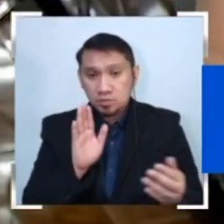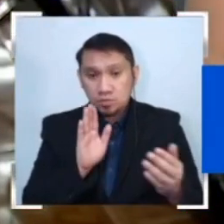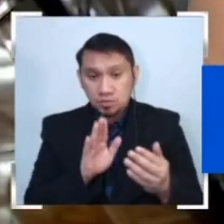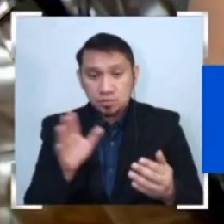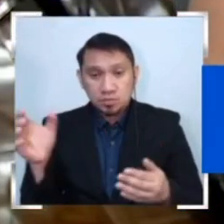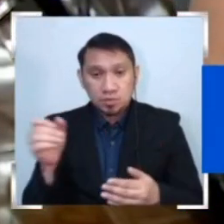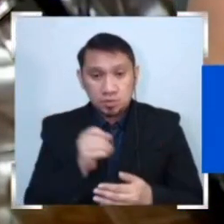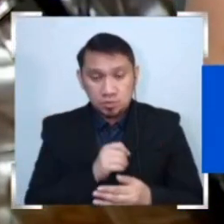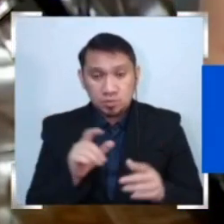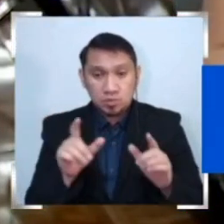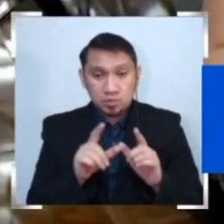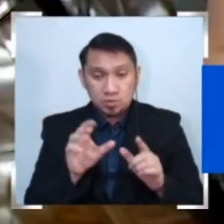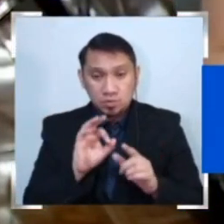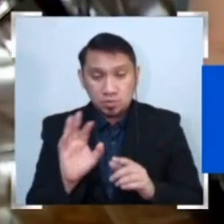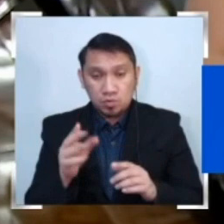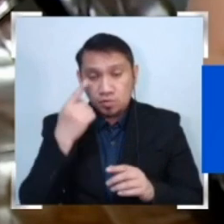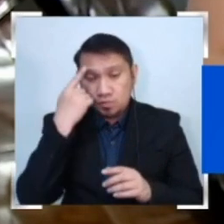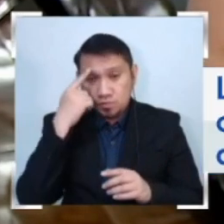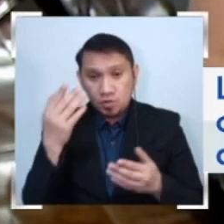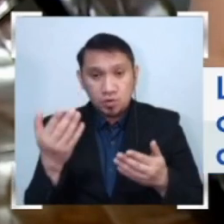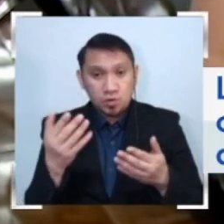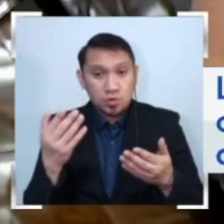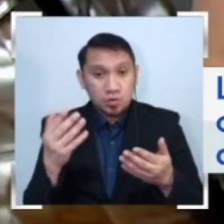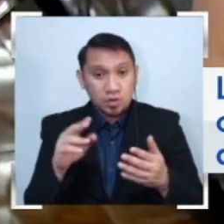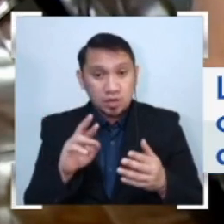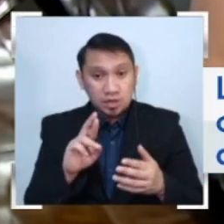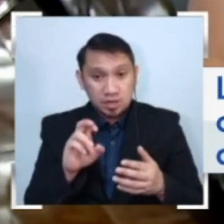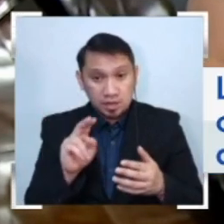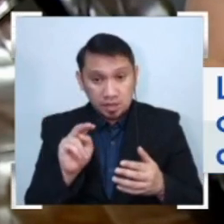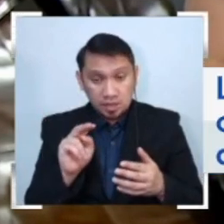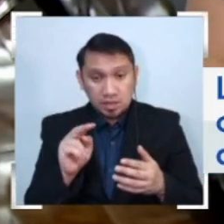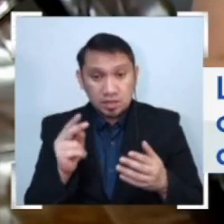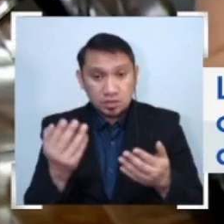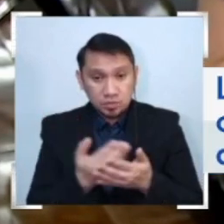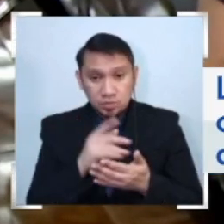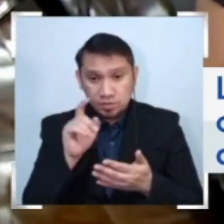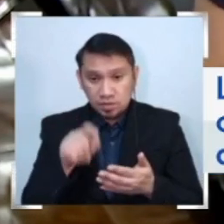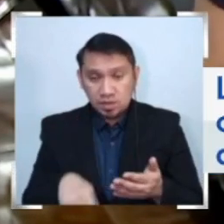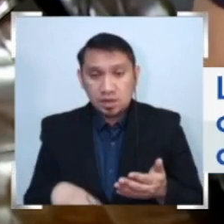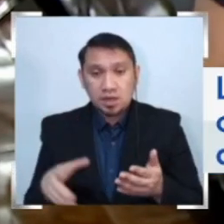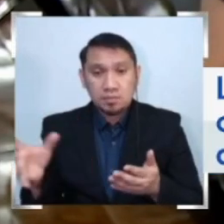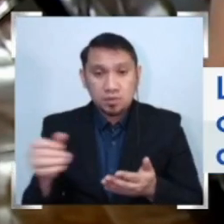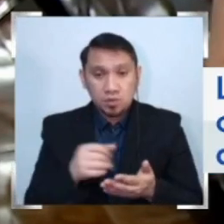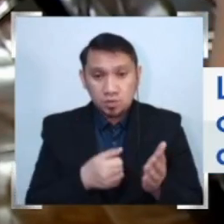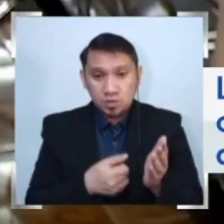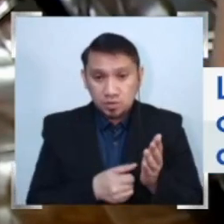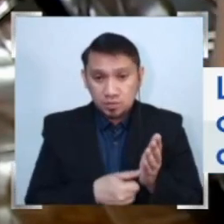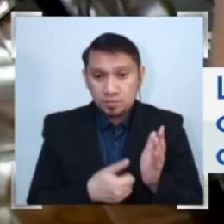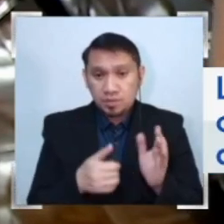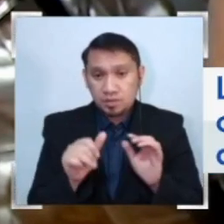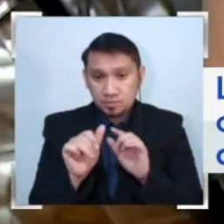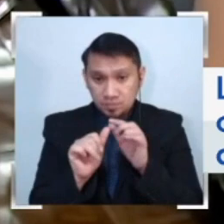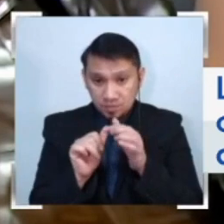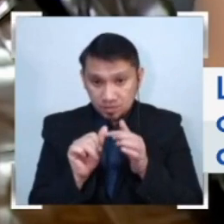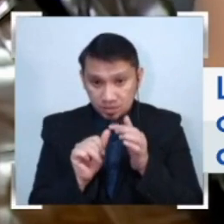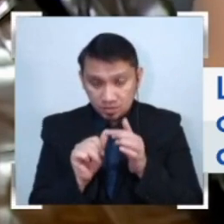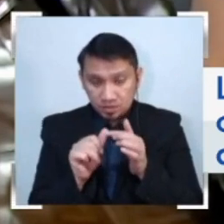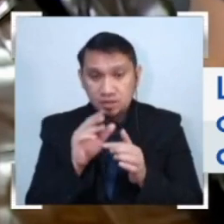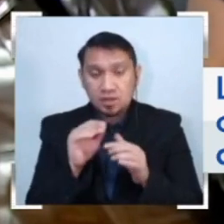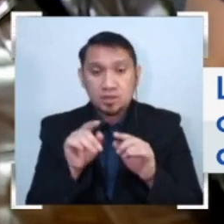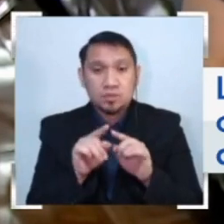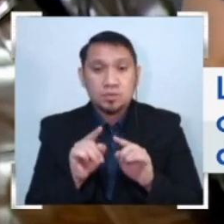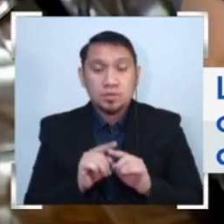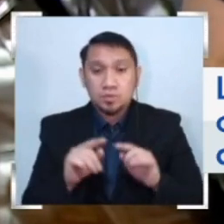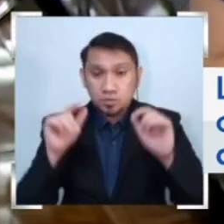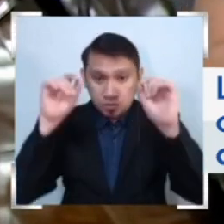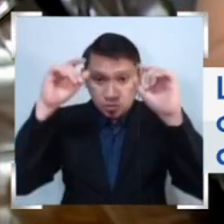pag-renew ng lisensya. Nagkailangan kayong personal na kuhanan ng biometrics, fingerprint, at kailangan din ng facial recognition sa pagkuha